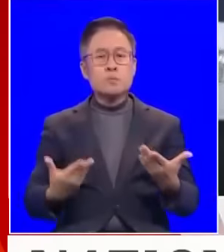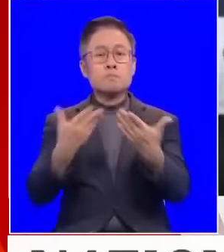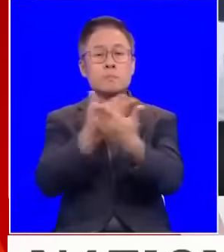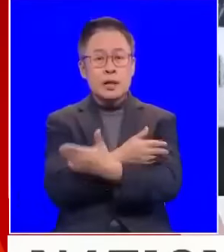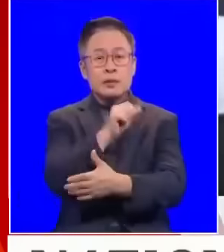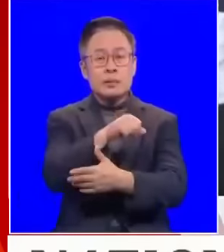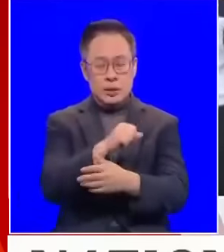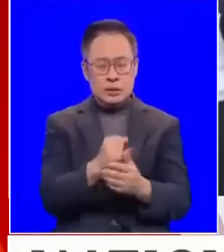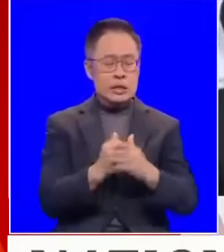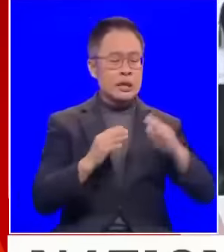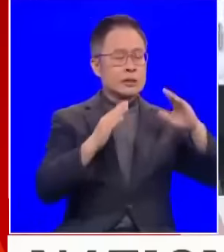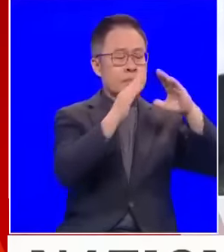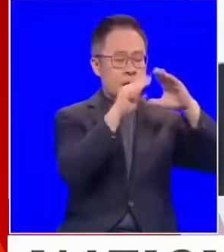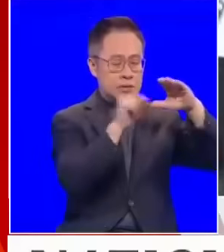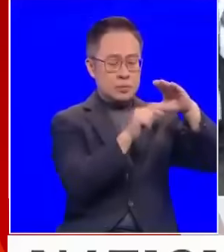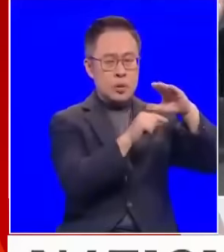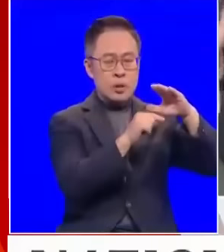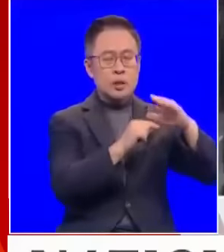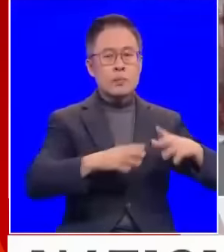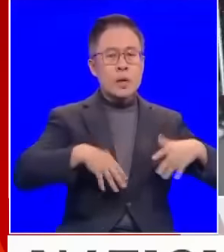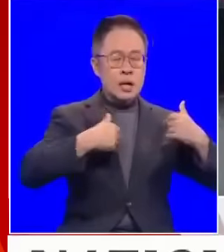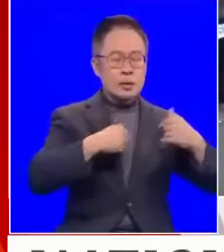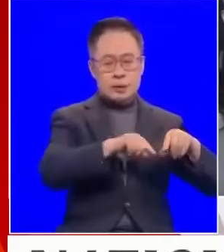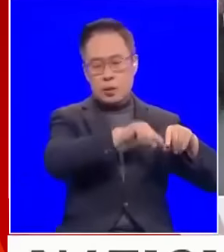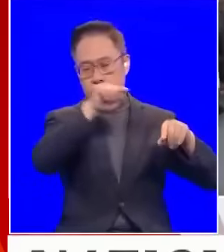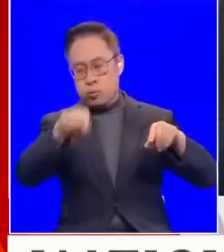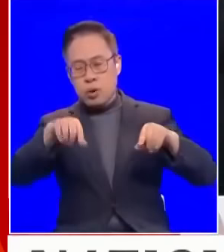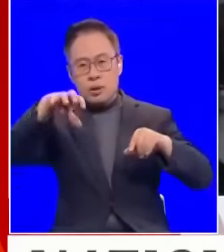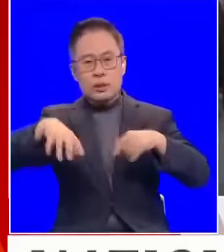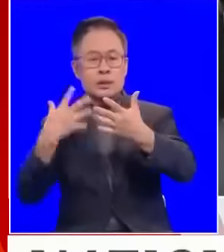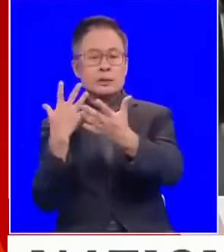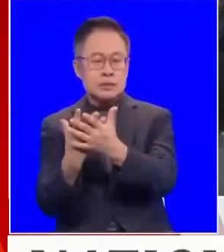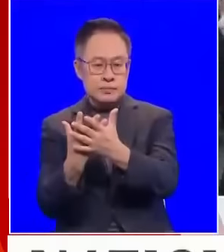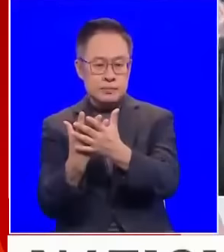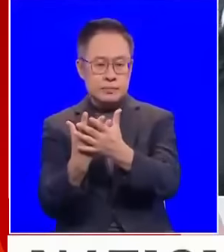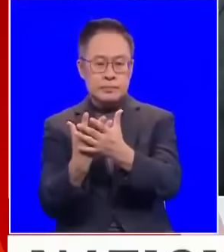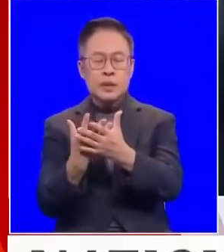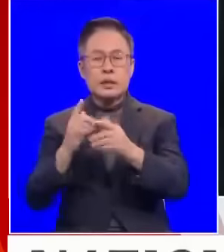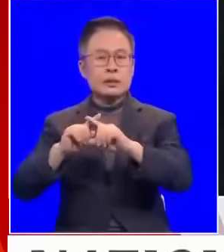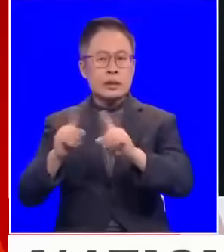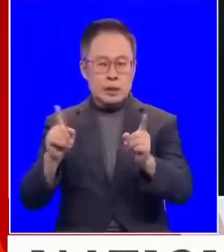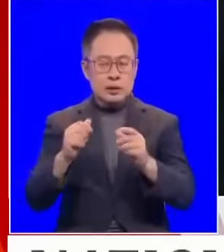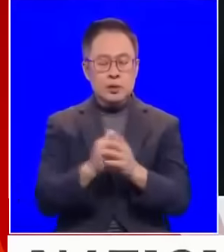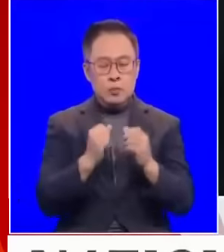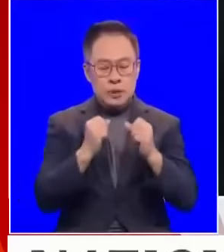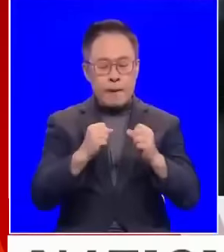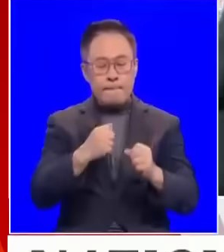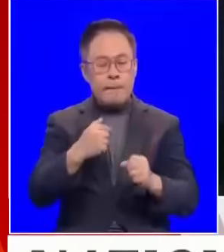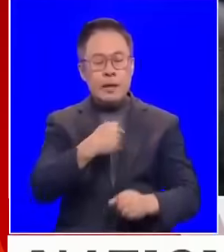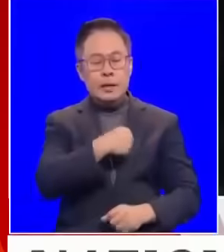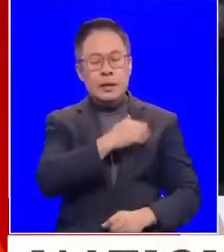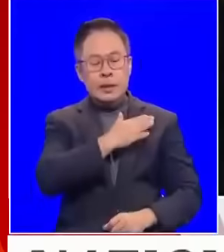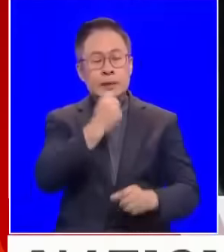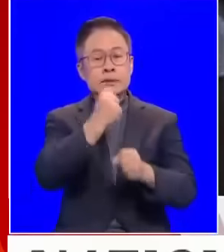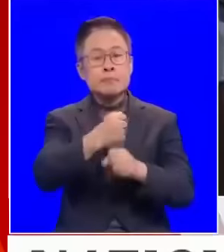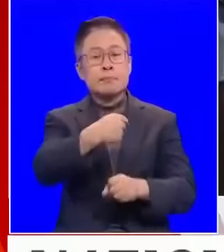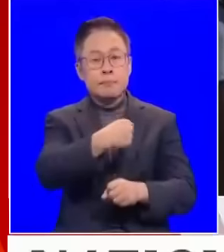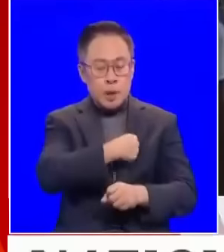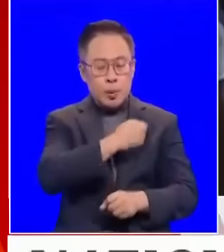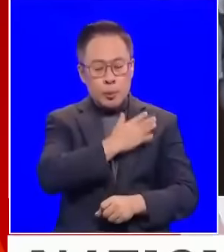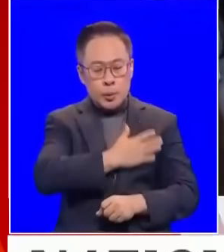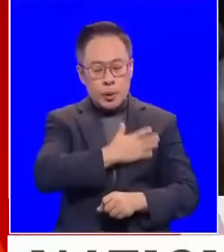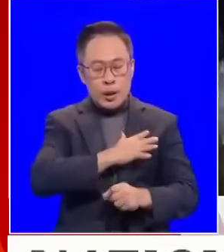ครับส่วนการเข้าพบทนายสามารถเข้าพบได้ทุกวันนะครับแต่เวลานี้ยังไม่มีตำรวจจากปคบรวมถึงพนักงานสอบสวนม